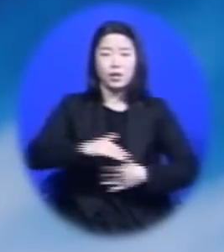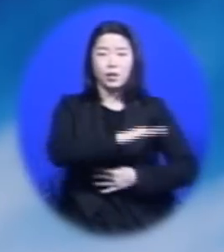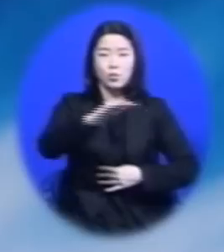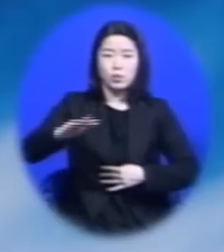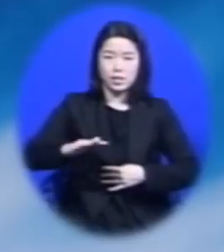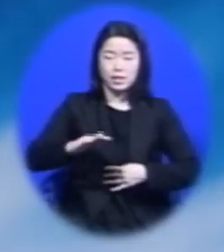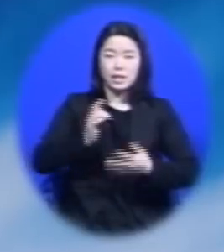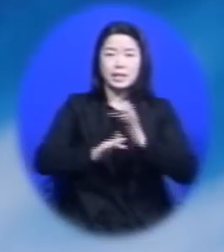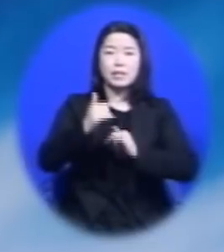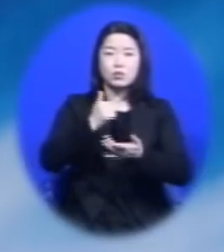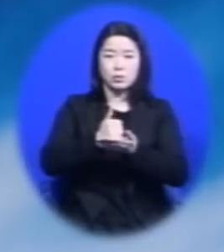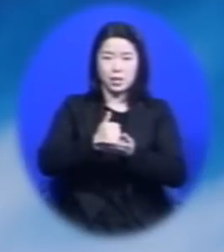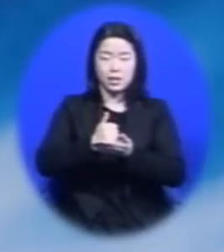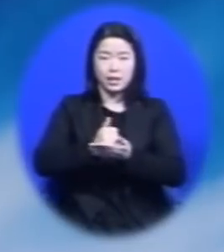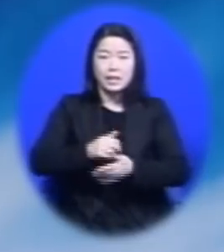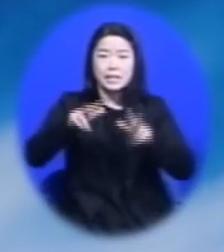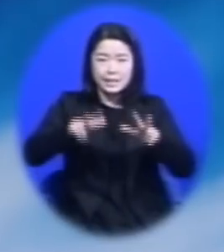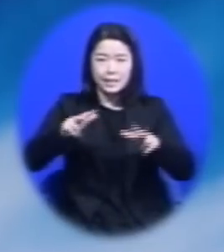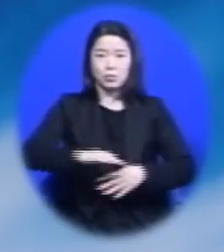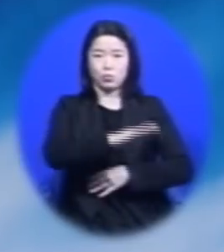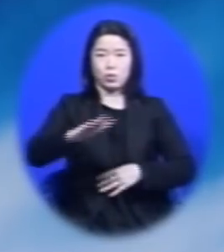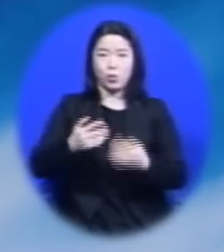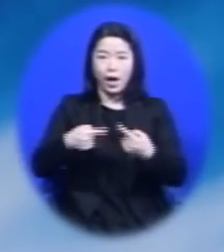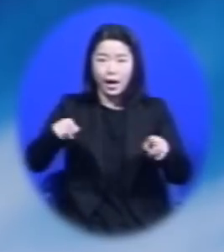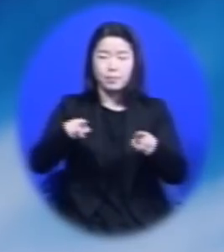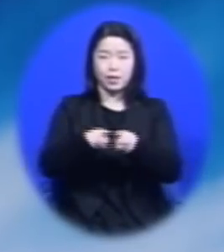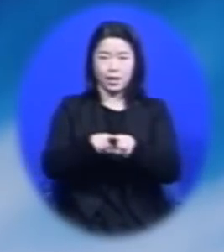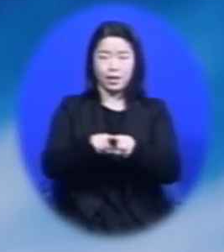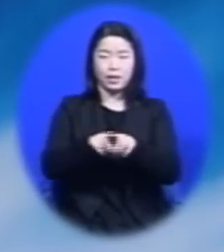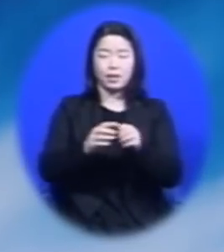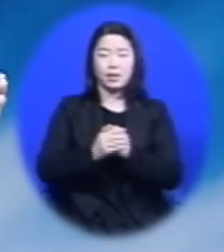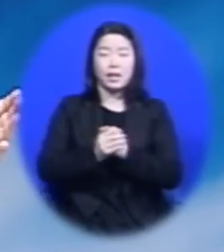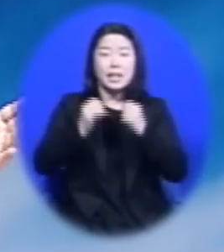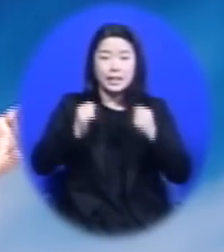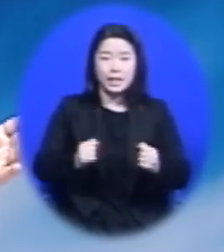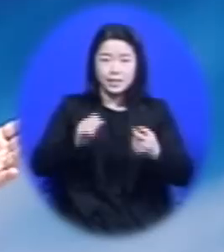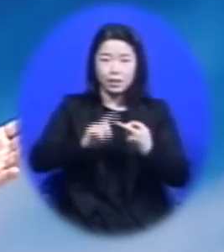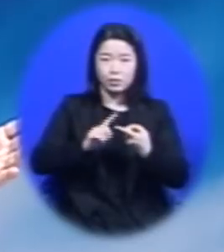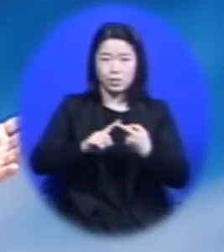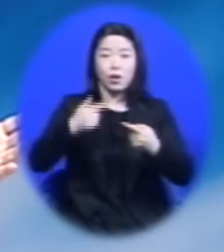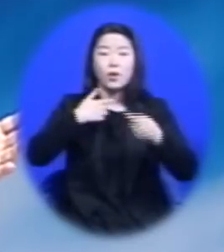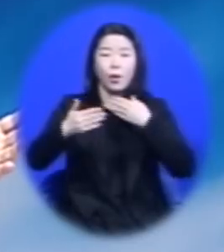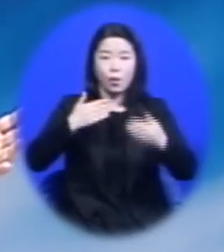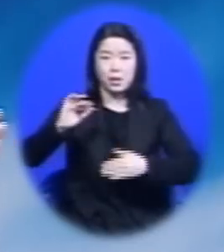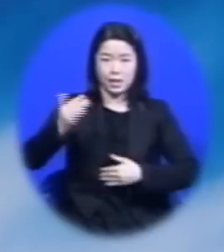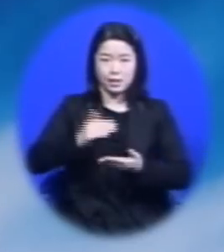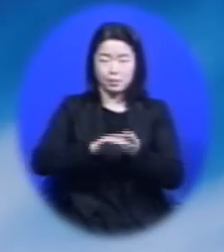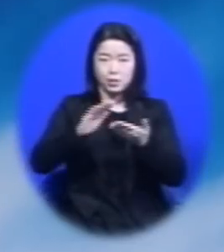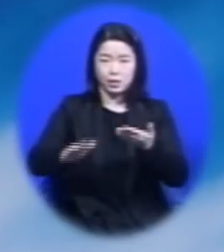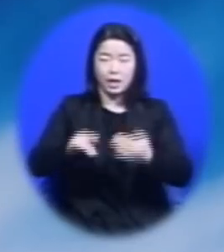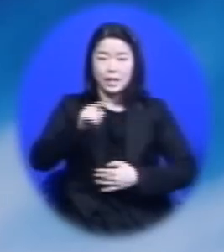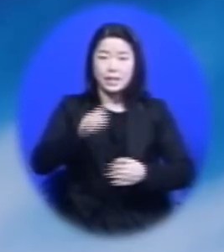믿는다면는 님의이 지금 우리와 함께 계시다는 것을 경험하게 됩니다